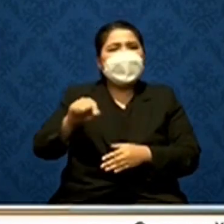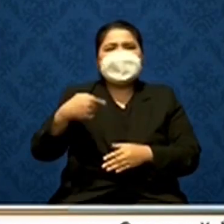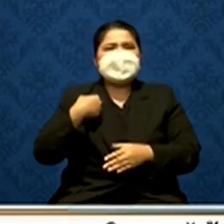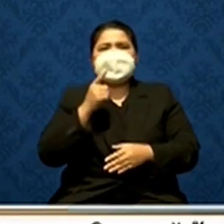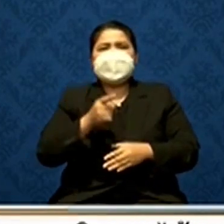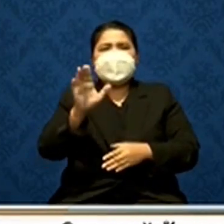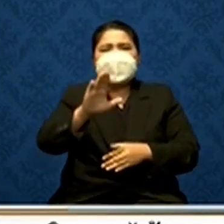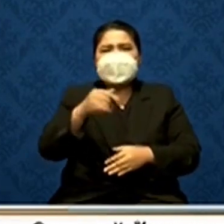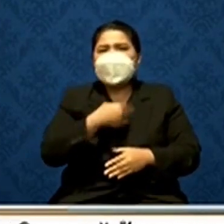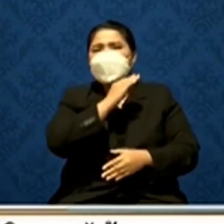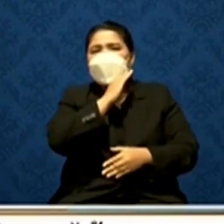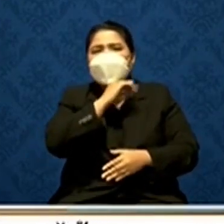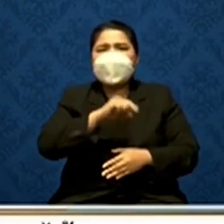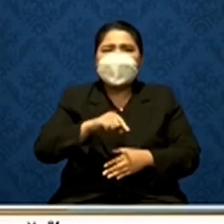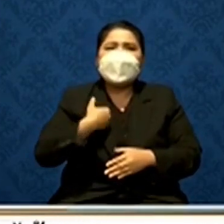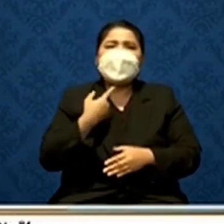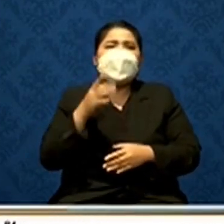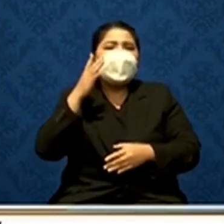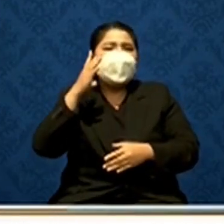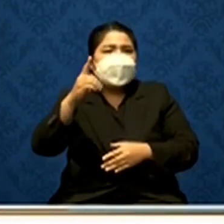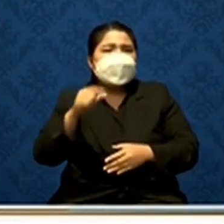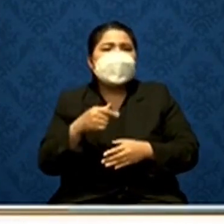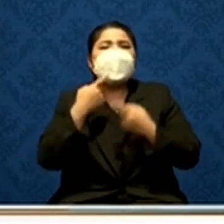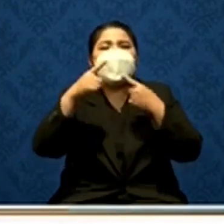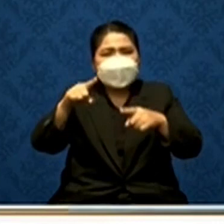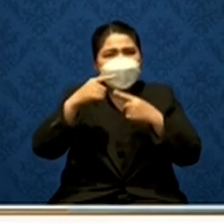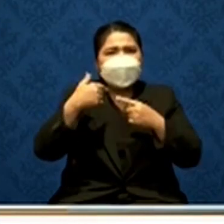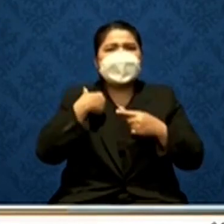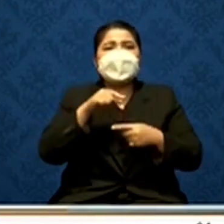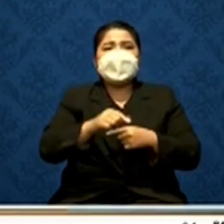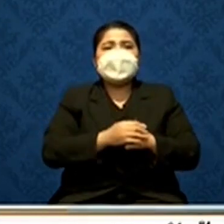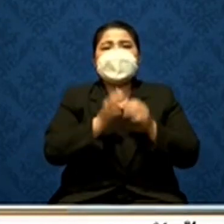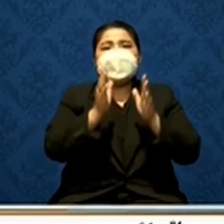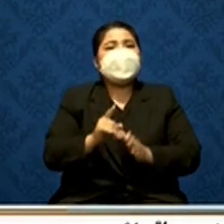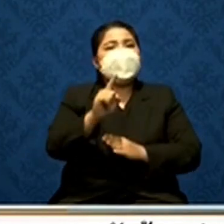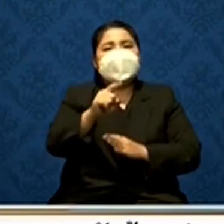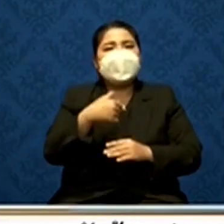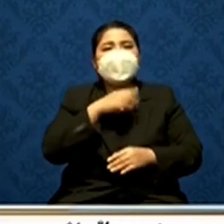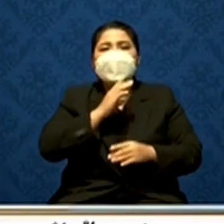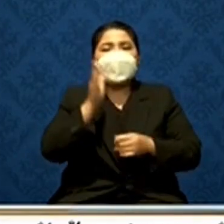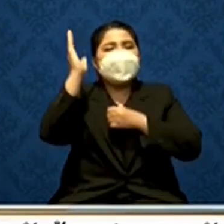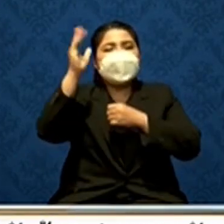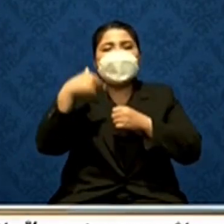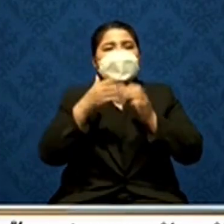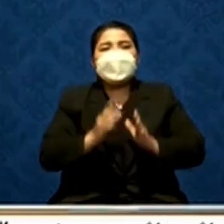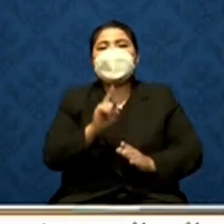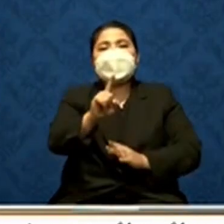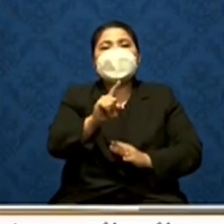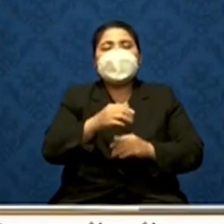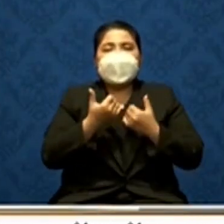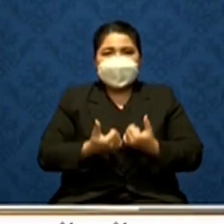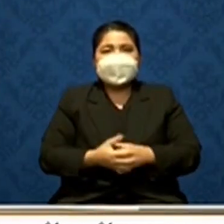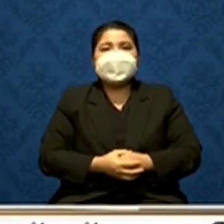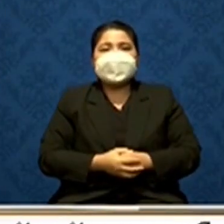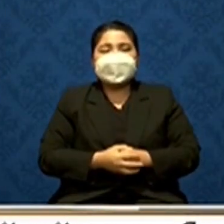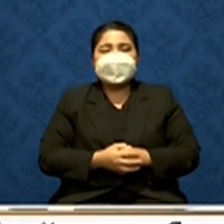ามจริมัเป็นความ Avenue bel ตน Squareมผมคนเดีวครบ ทอภิปลายท่มผมคนเดยวครวัี้ครั ขบคุครัก็เป็